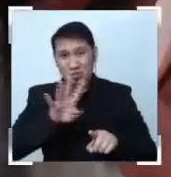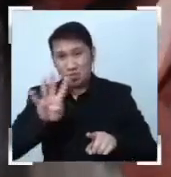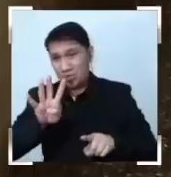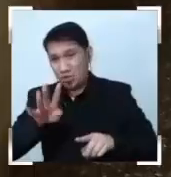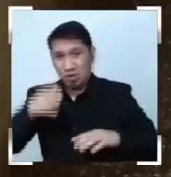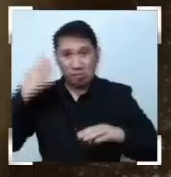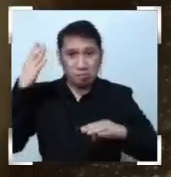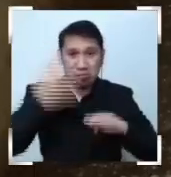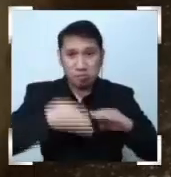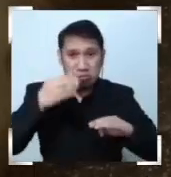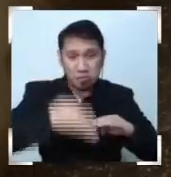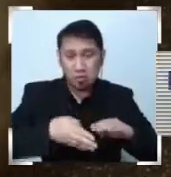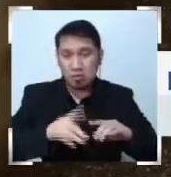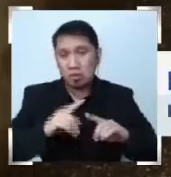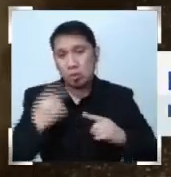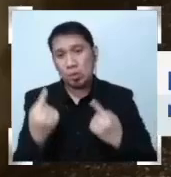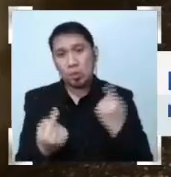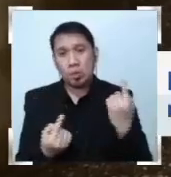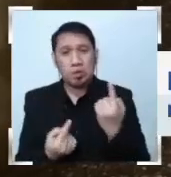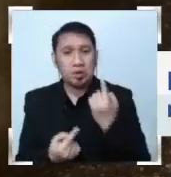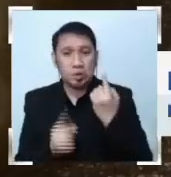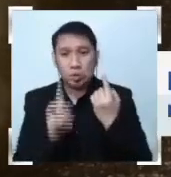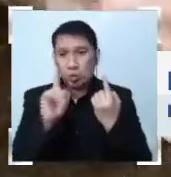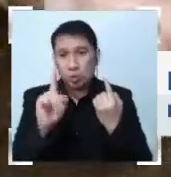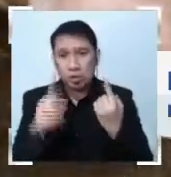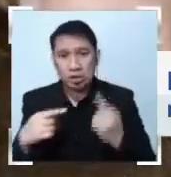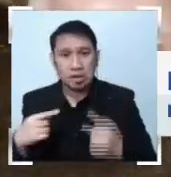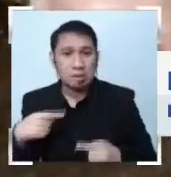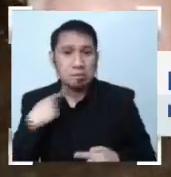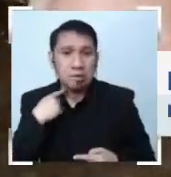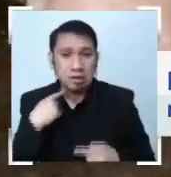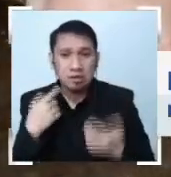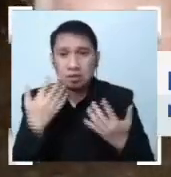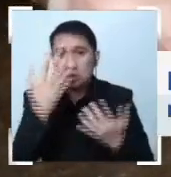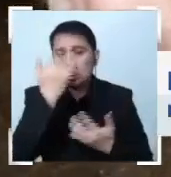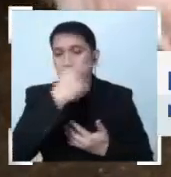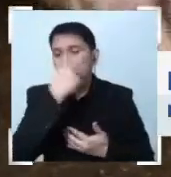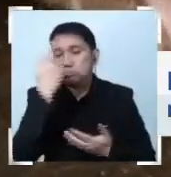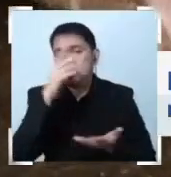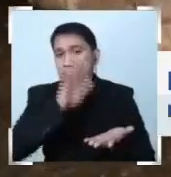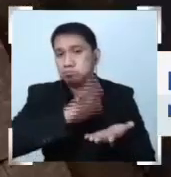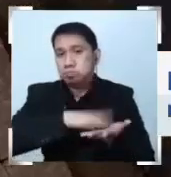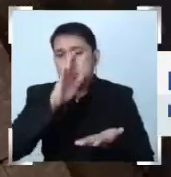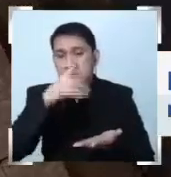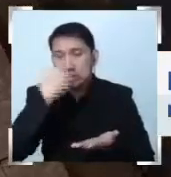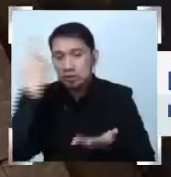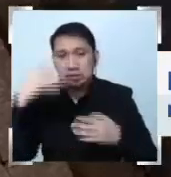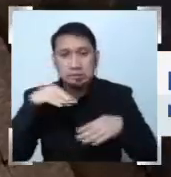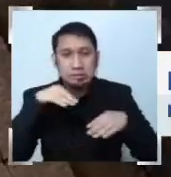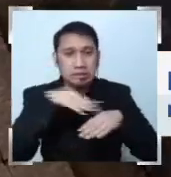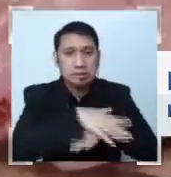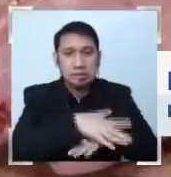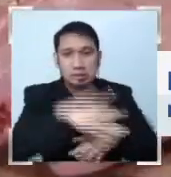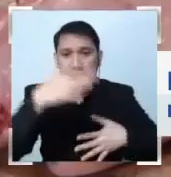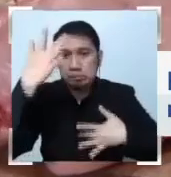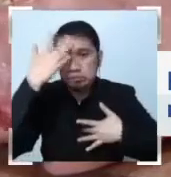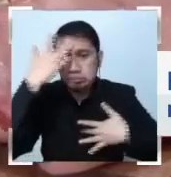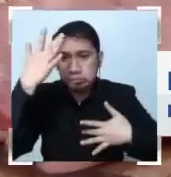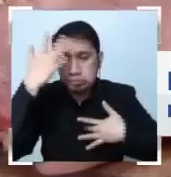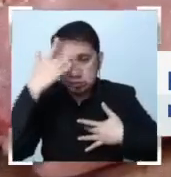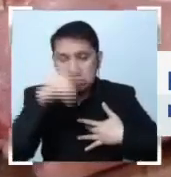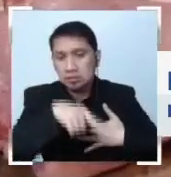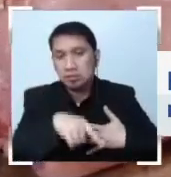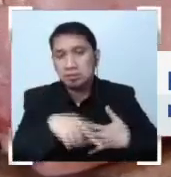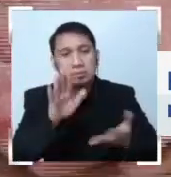lang. Hirap daw kasi silang kumuha ng supply na nagmahal dahil sa epekto ng African swine fever. Ang mahal na presyuhan ng baboy dahil